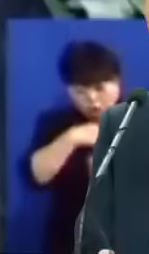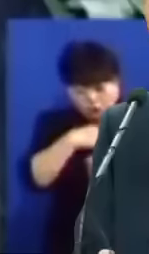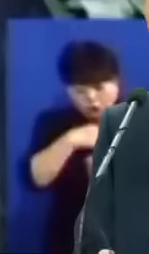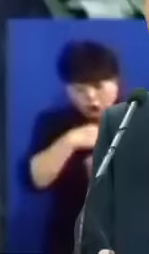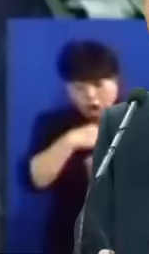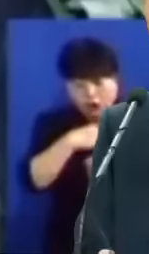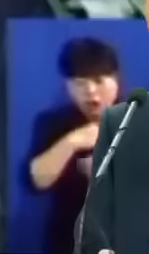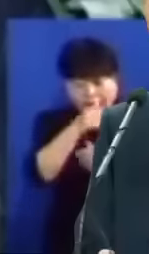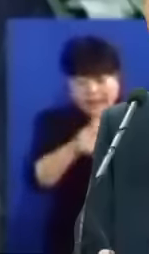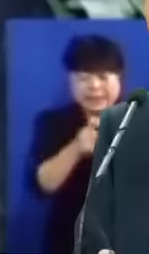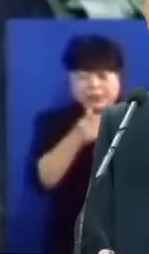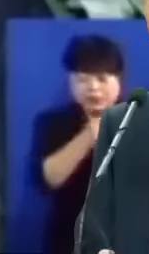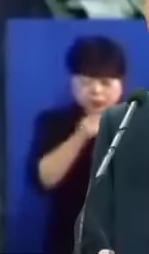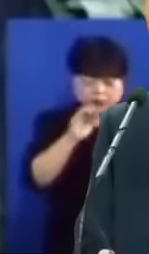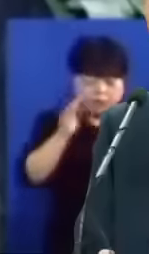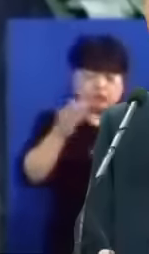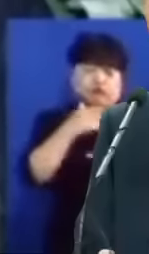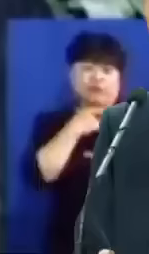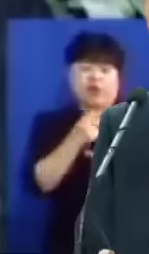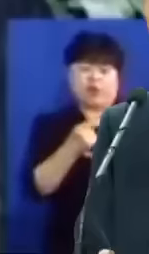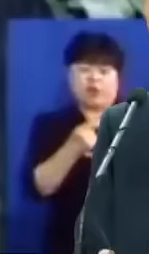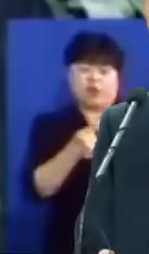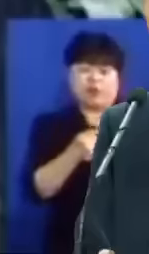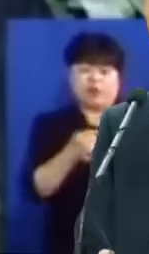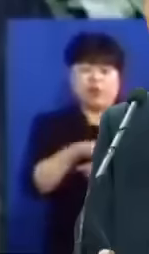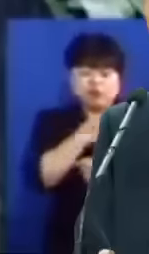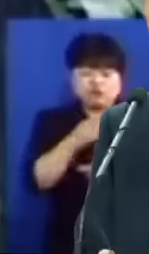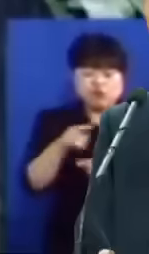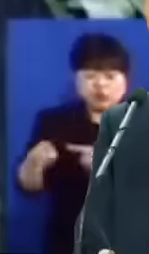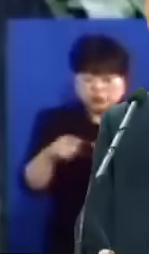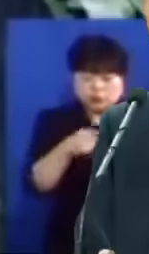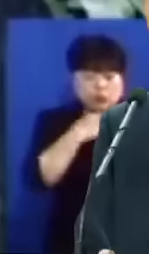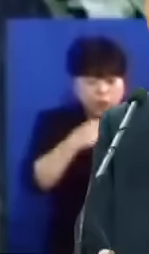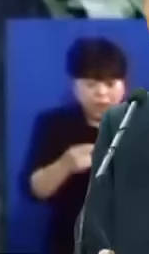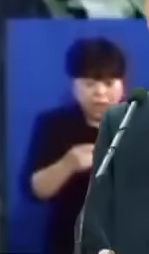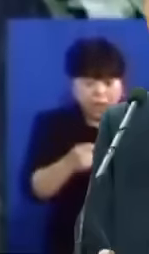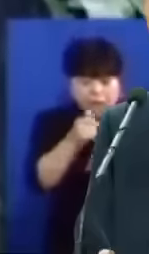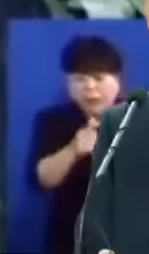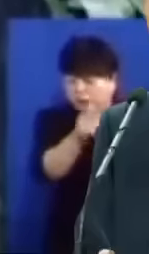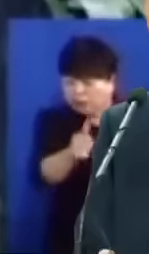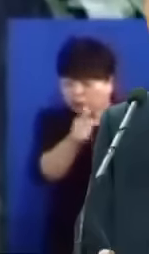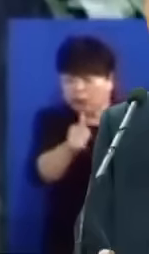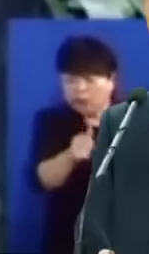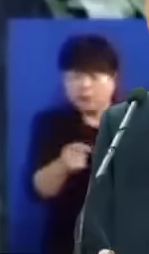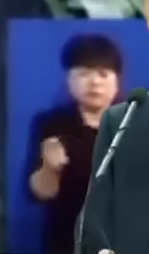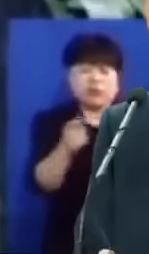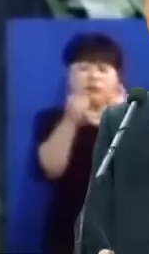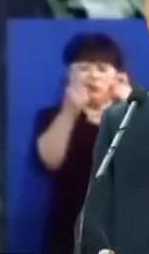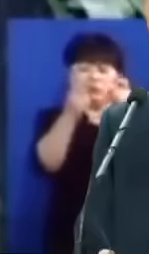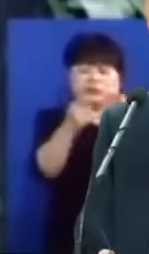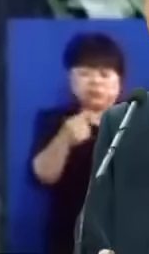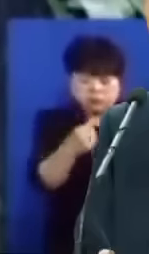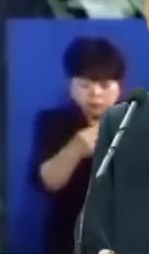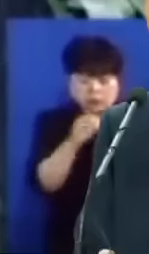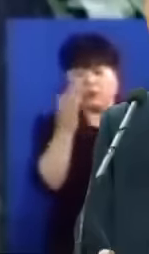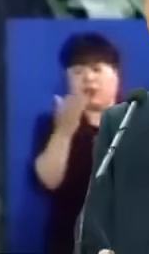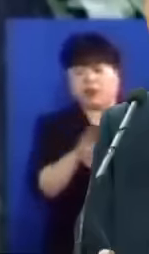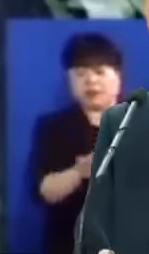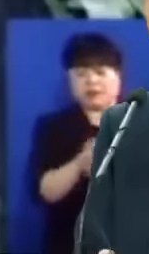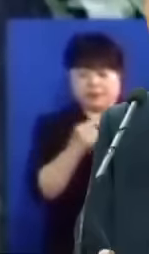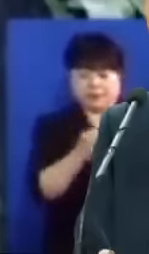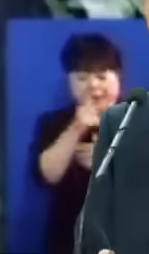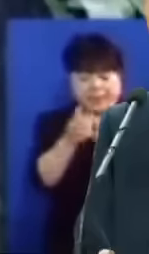것은 하나님처럼 똑같은 주권자가 되겠다고 하므로 하나님과 경쟁하고 다투고 싸울 수밖에 없게